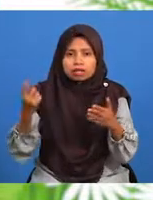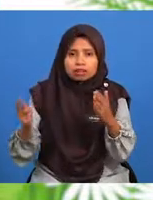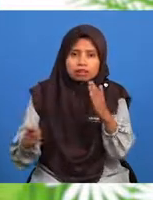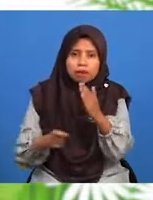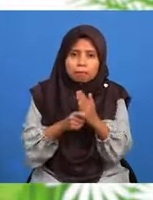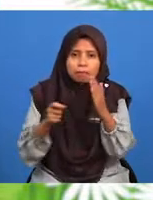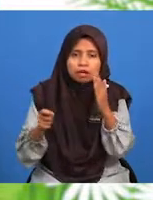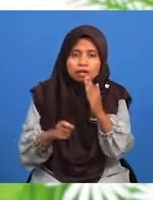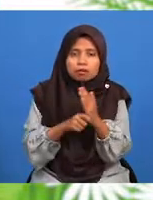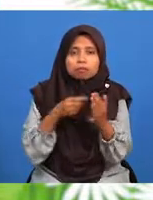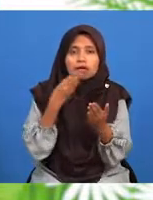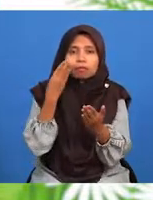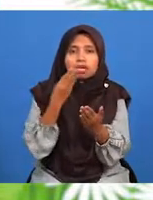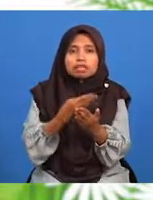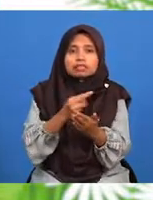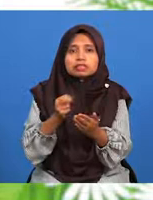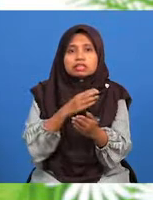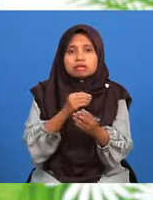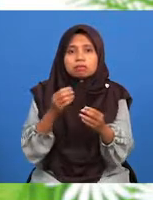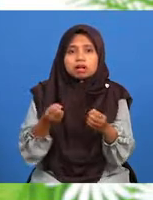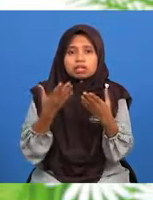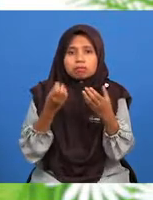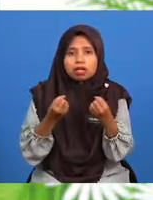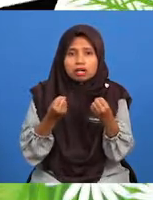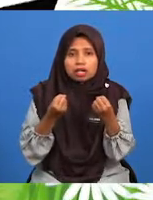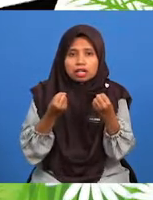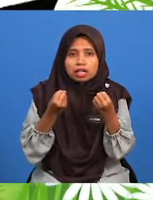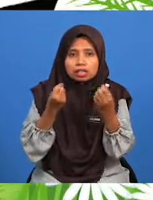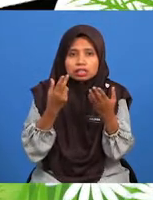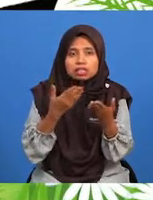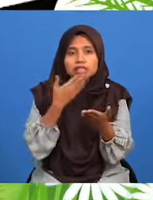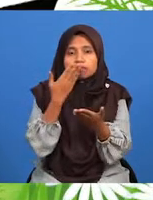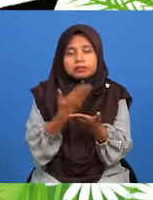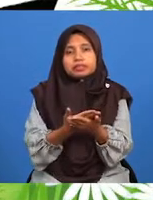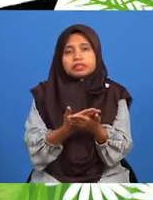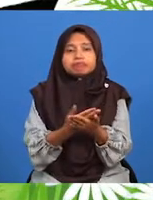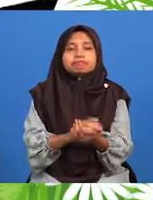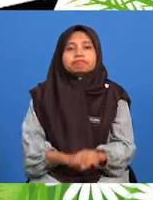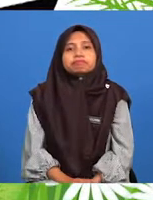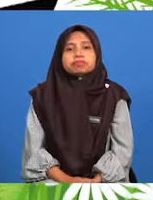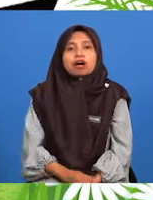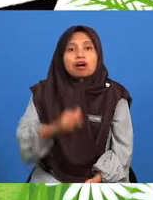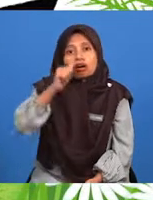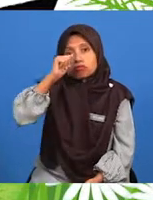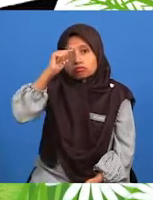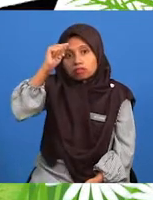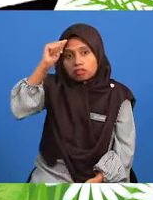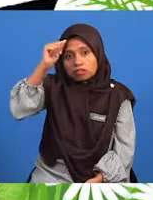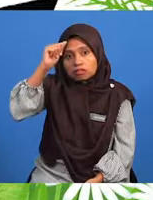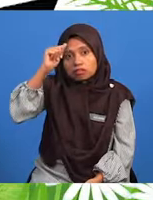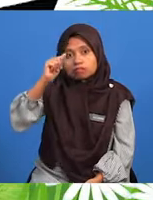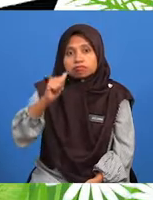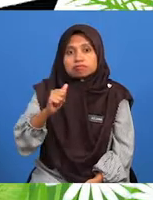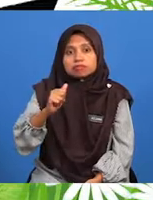balasannya dan baginya pahala yang mulia. Dalam ayat ini, Allah Subhanahu wa